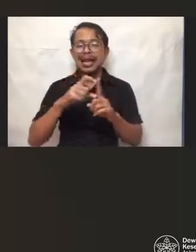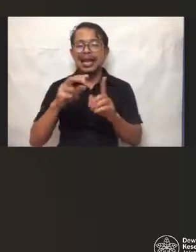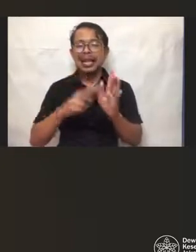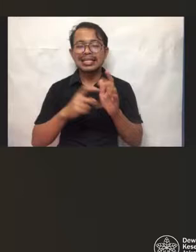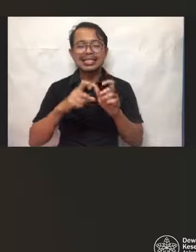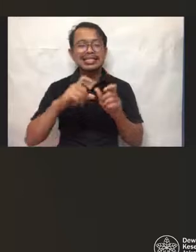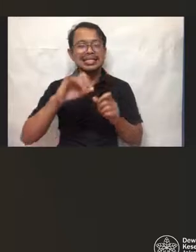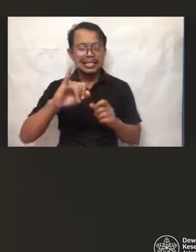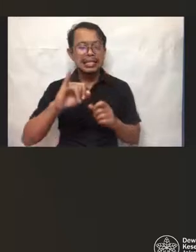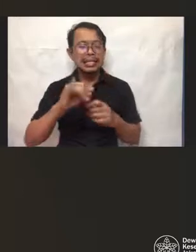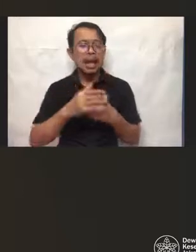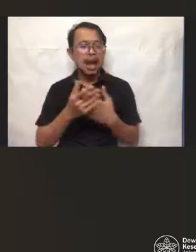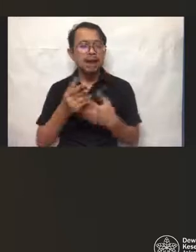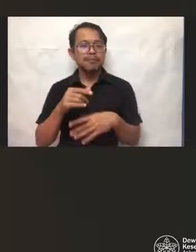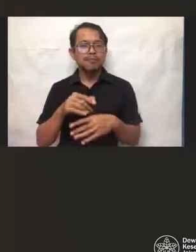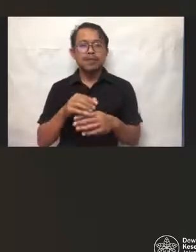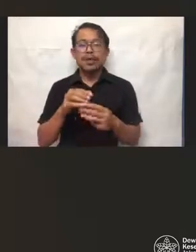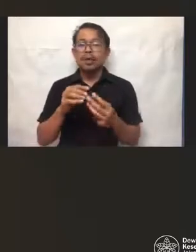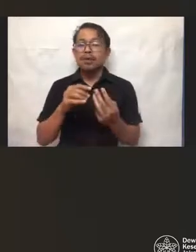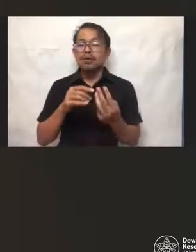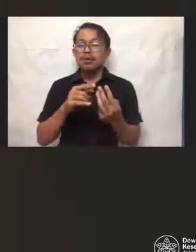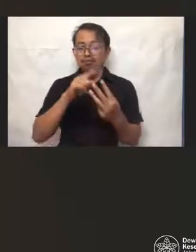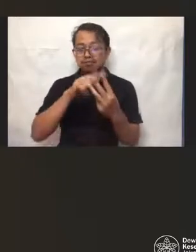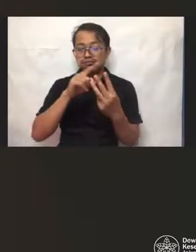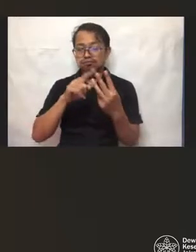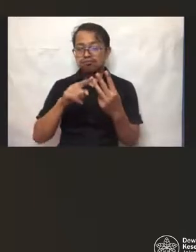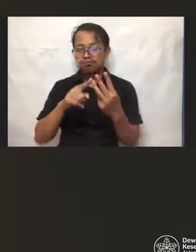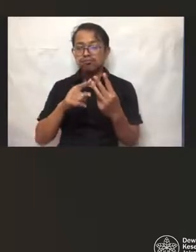fungsi humanisasi, liberasi, dan